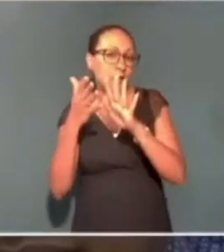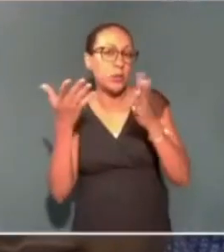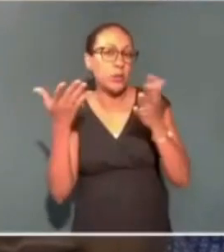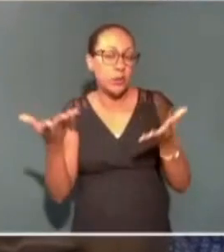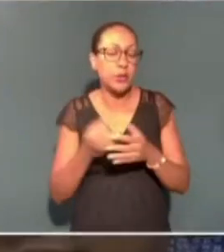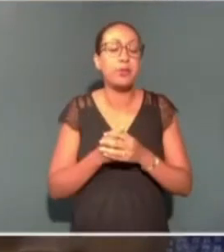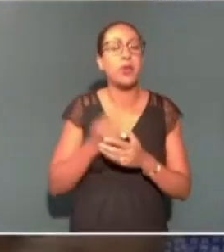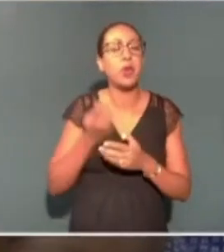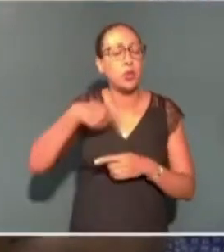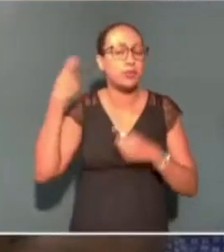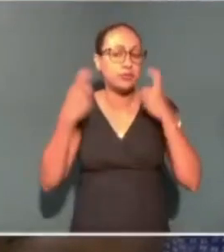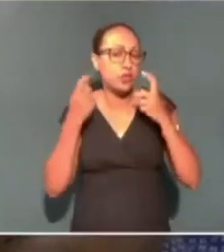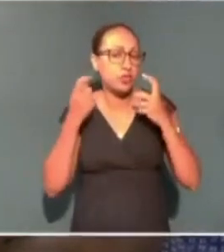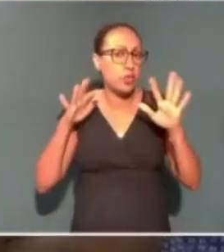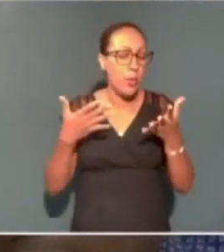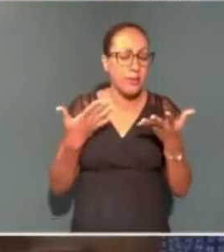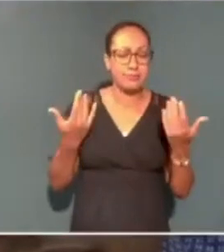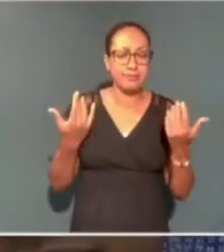faire.